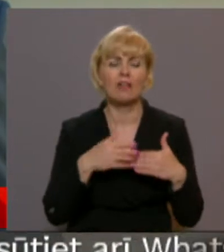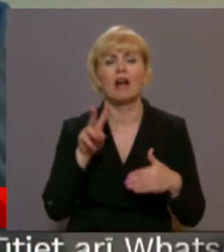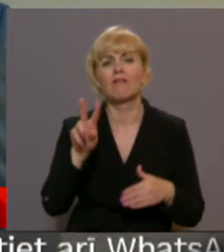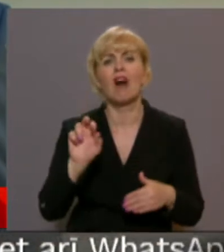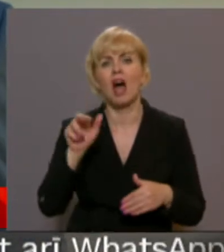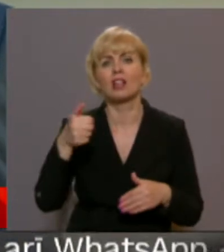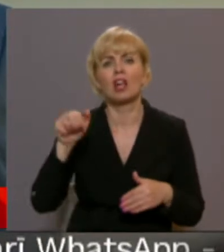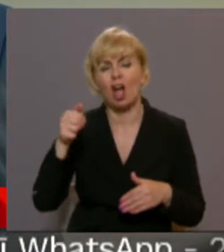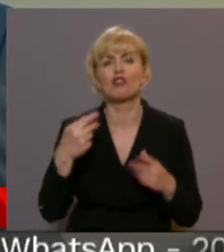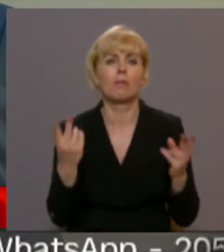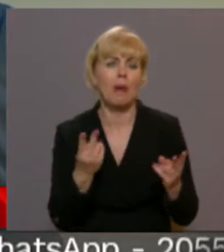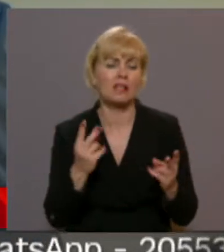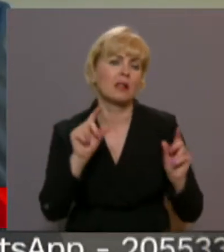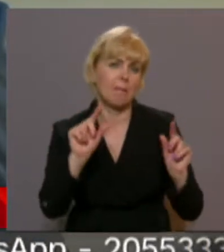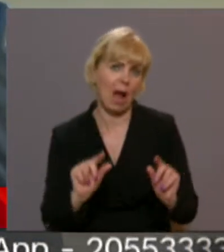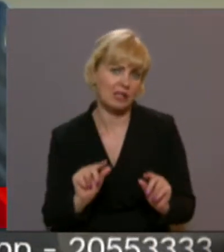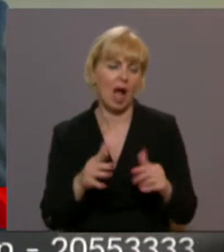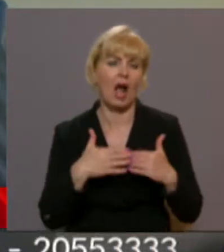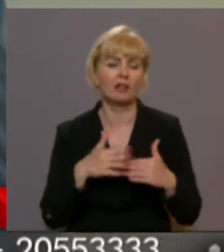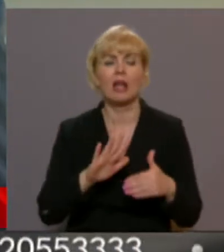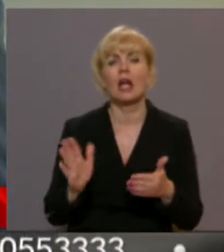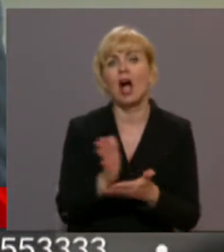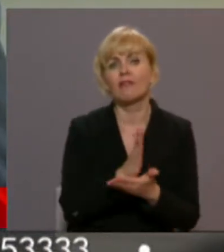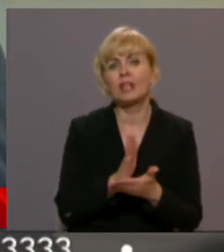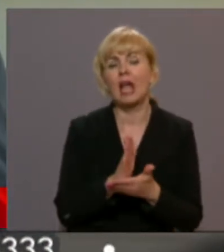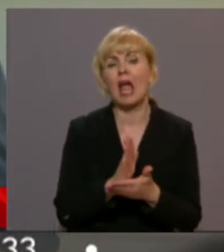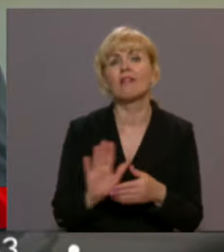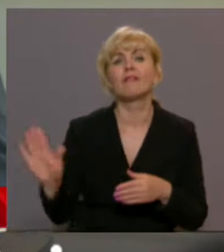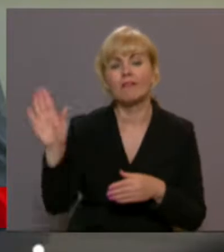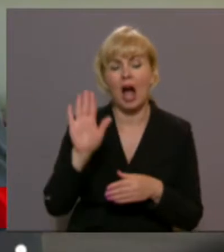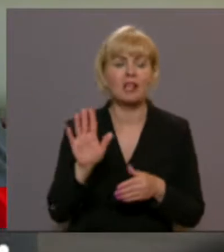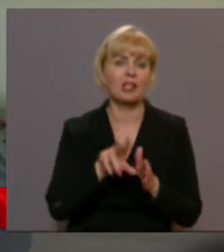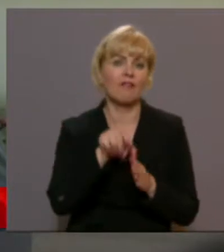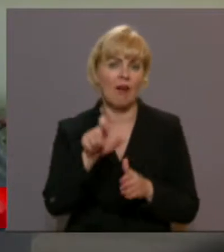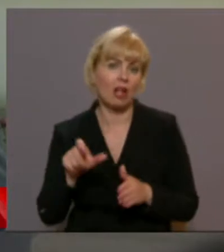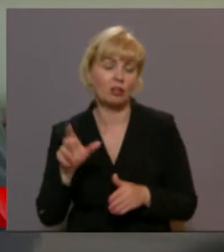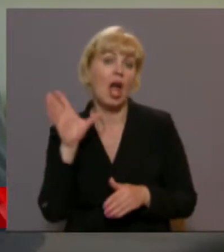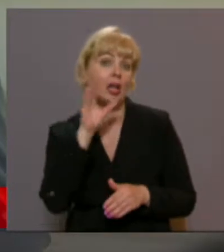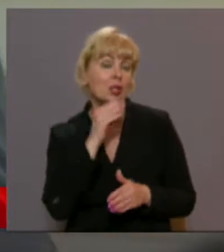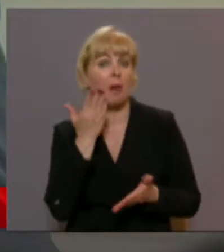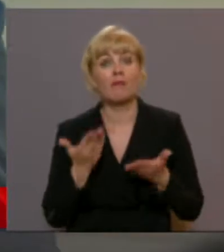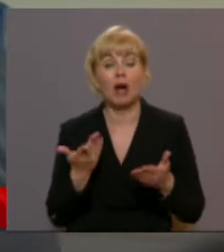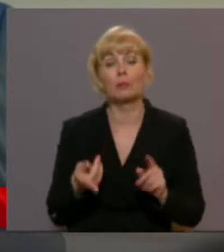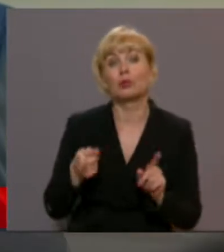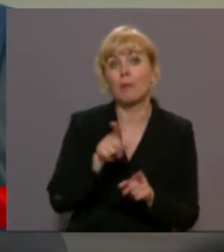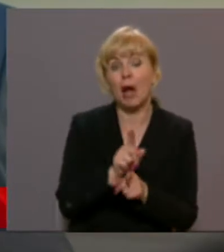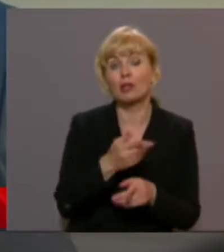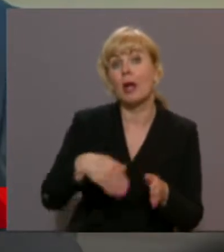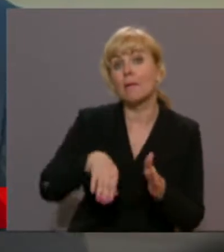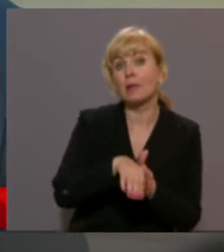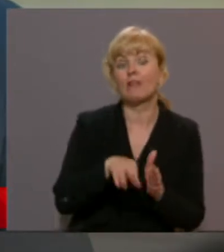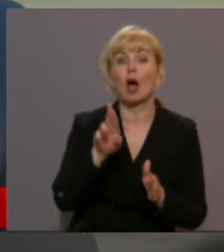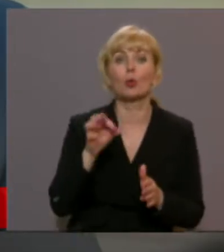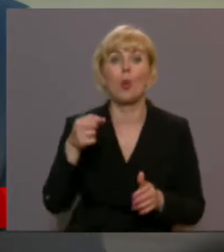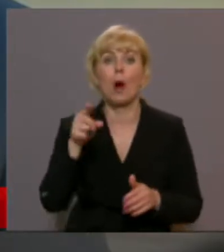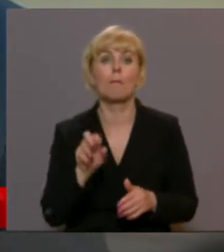ir mazāk aktīvi nekā vidēji valstī vēlētāji, un iespējams kaut kas mainīsies ar pievienošanu Ropažu novadam. Par